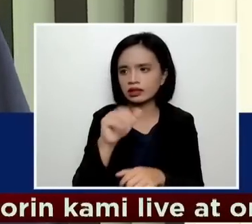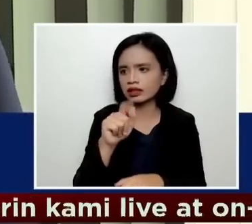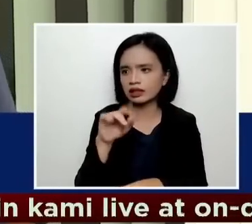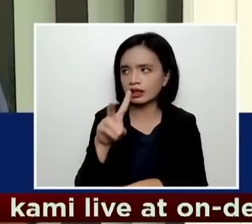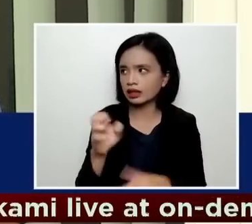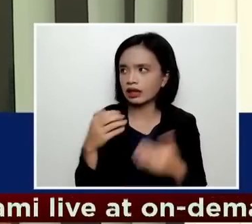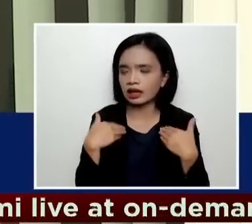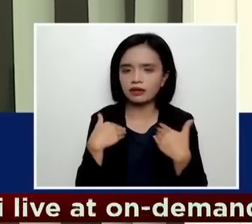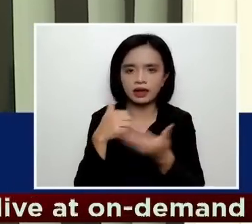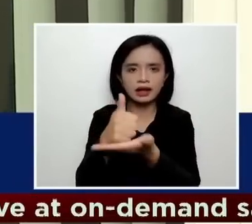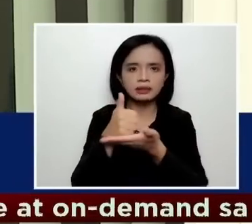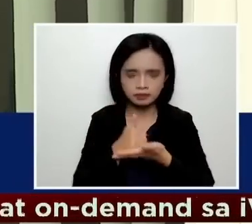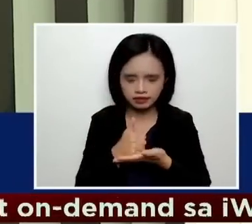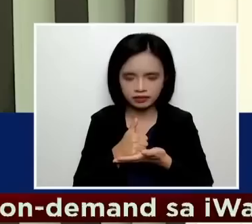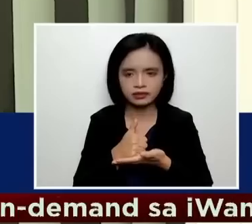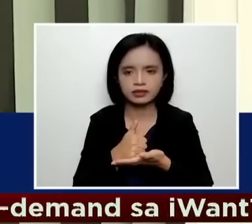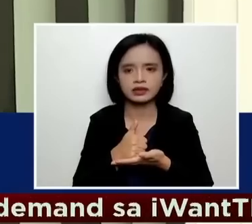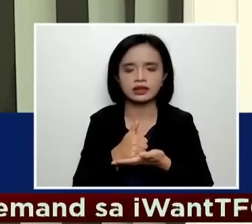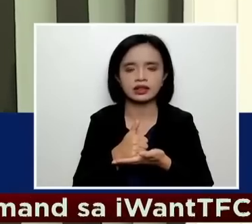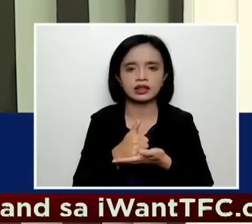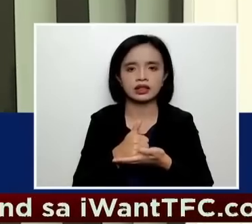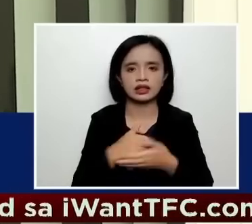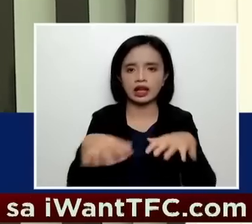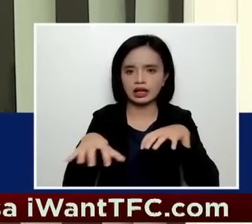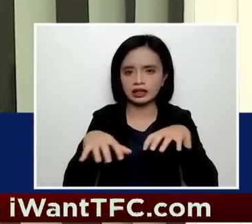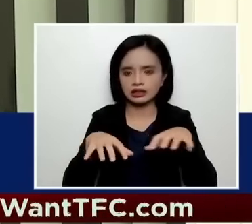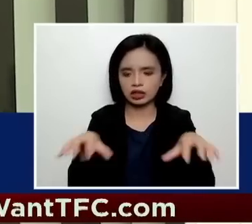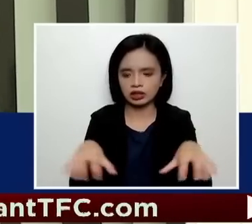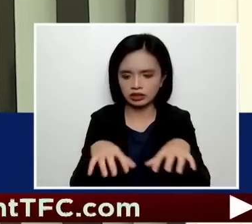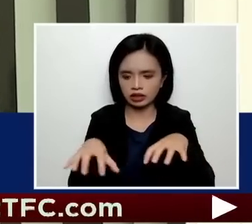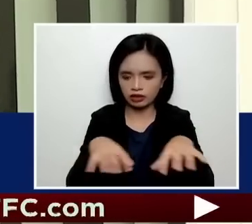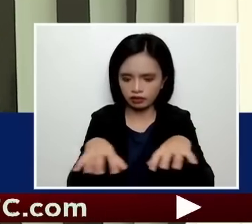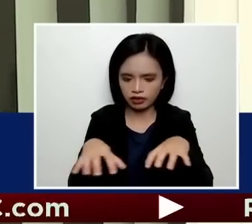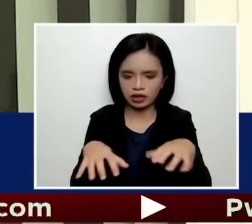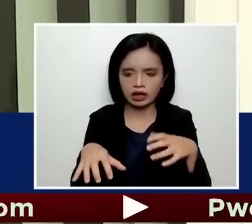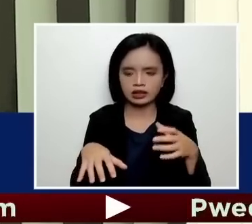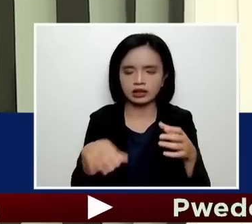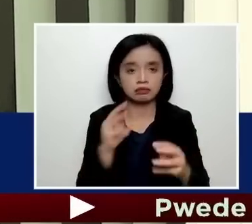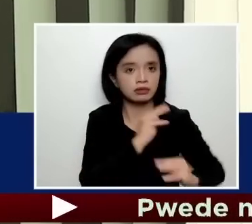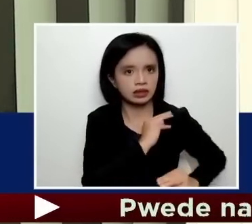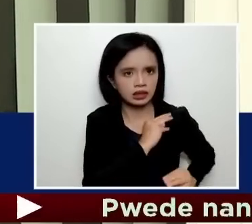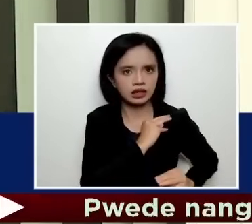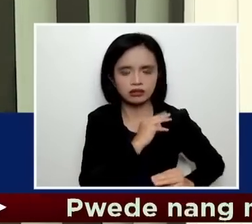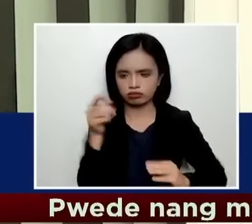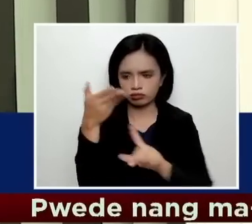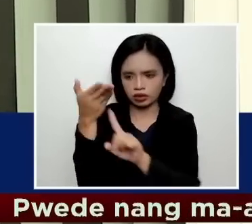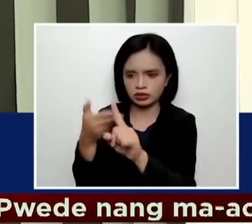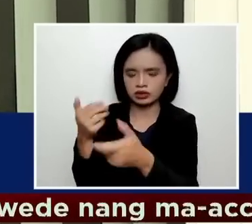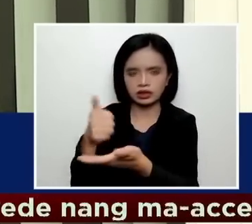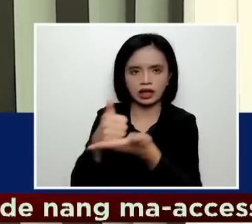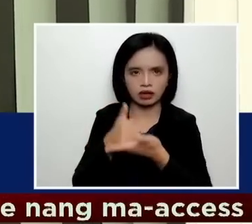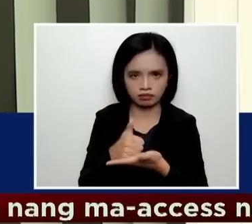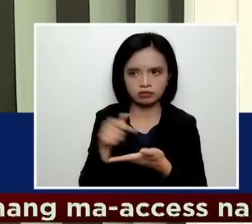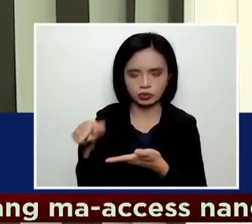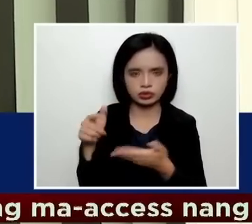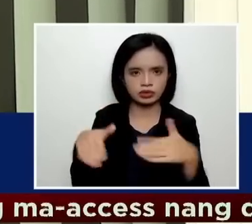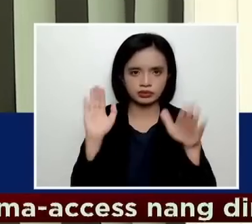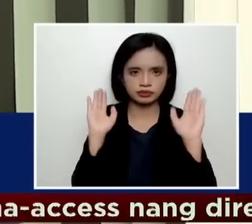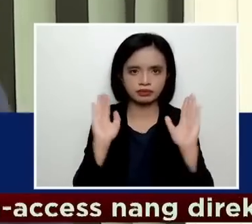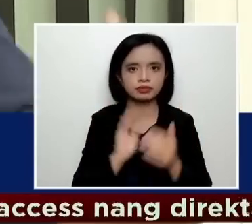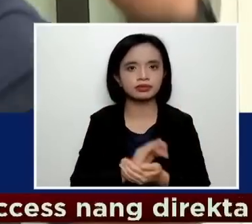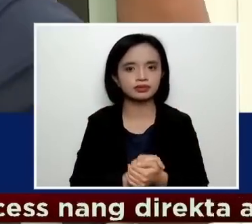enlisted person. Merong active military man na tumulong sa amin na kunin ng surrender.